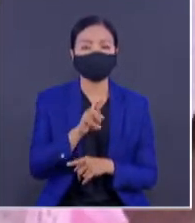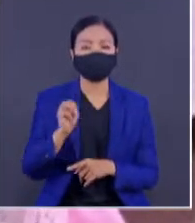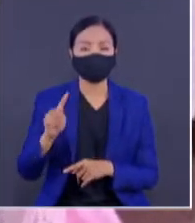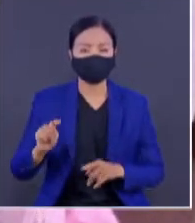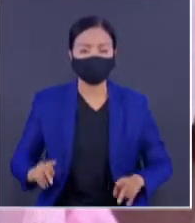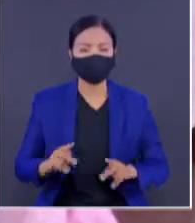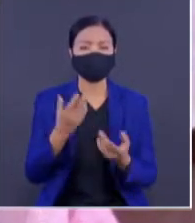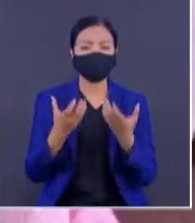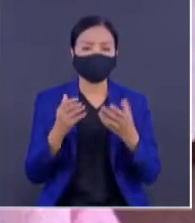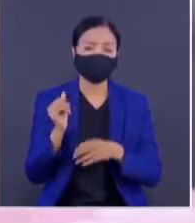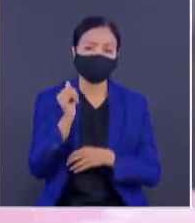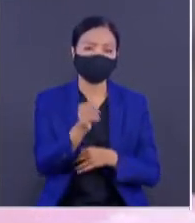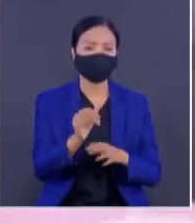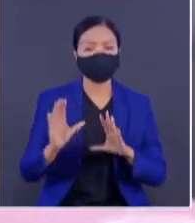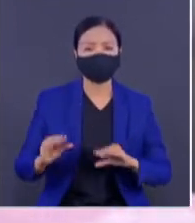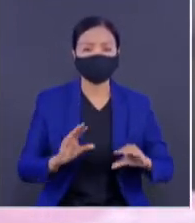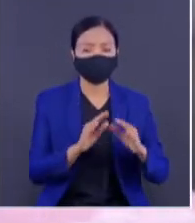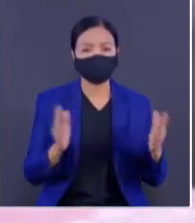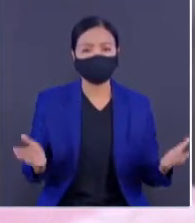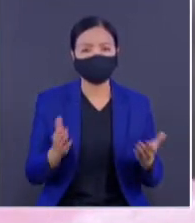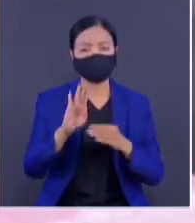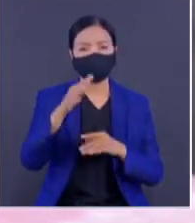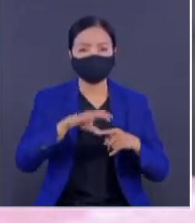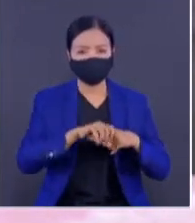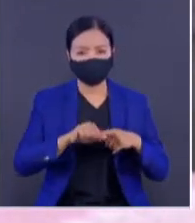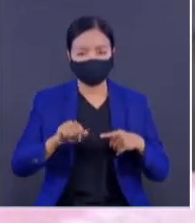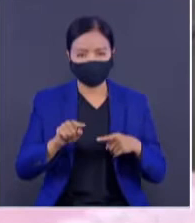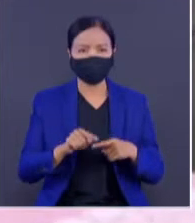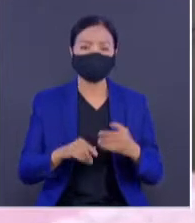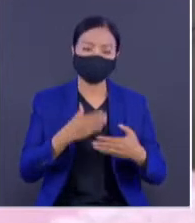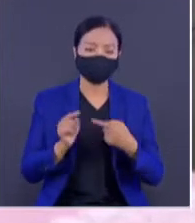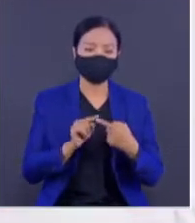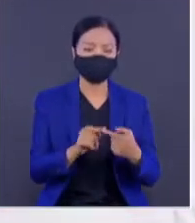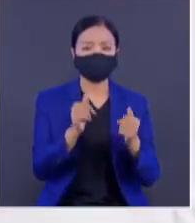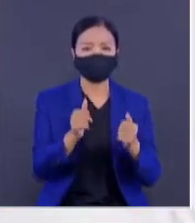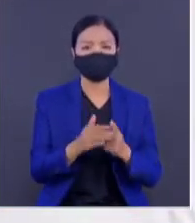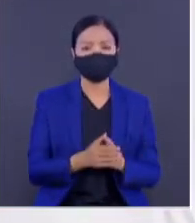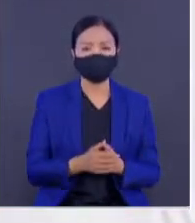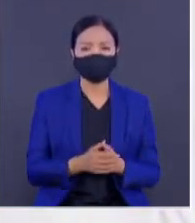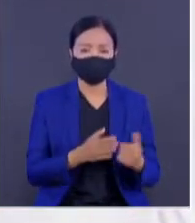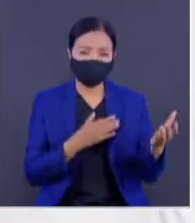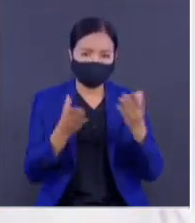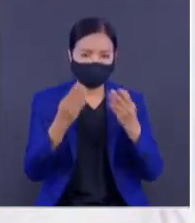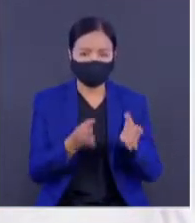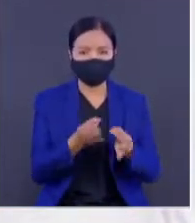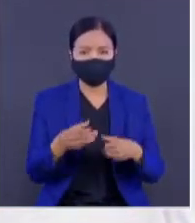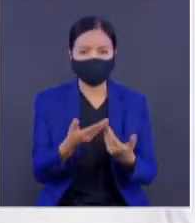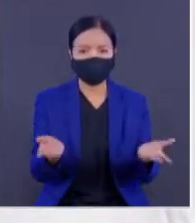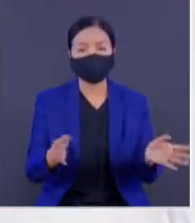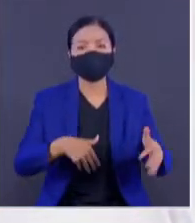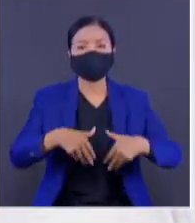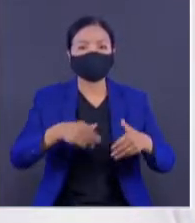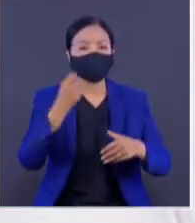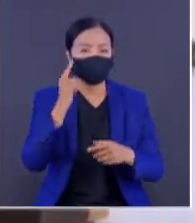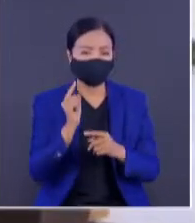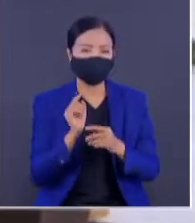ที่หน้าส่งเสริมที่ทำให้พืชกระท่อมเนี่ยสามารถดำเนินการได้อย่างต่อเนื่องและก็สร้างความรับรู้ความเข้าใจกับประชาชนเกี่ยวกับผลของก